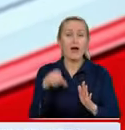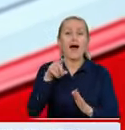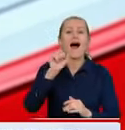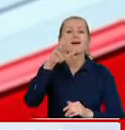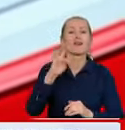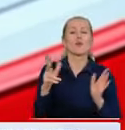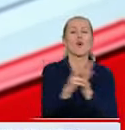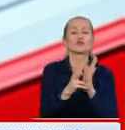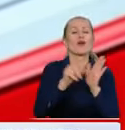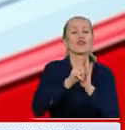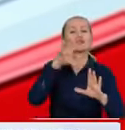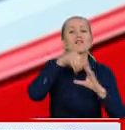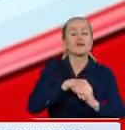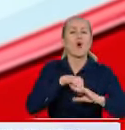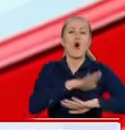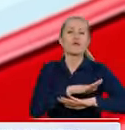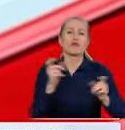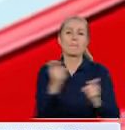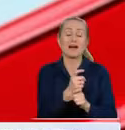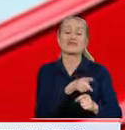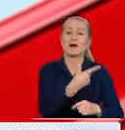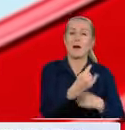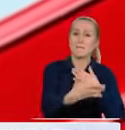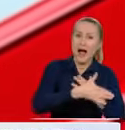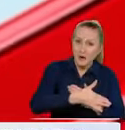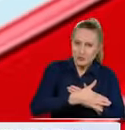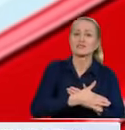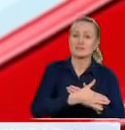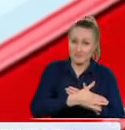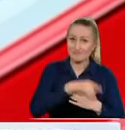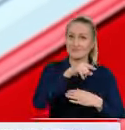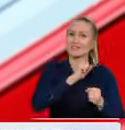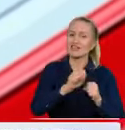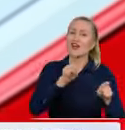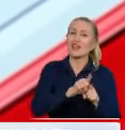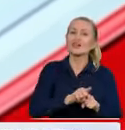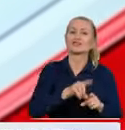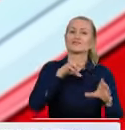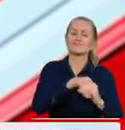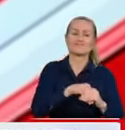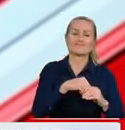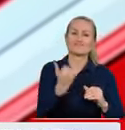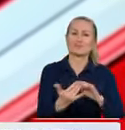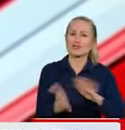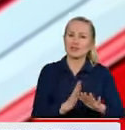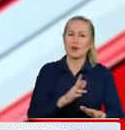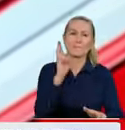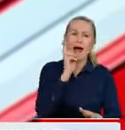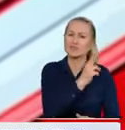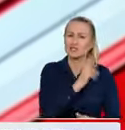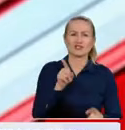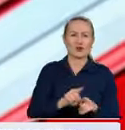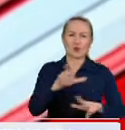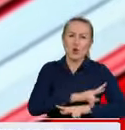pod szczególną ochroną państwa obok małżeństwa tak właśnie pojmowanego jest także rodzicielstwo, macierzyństwo i rodzina. I to